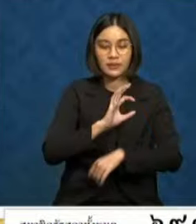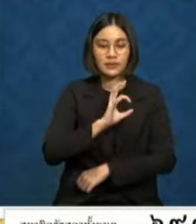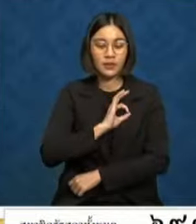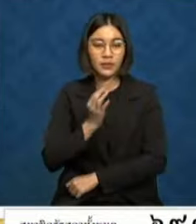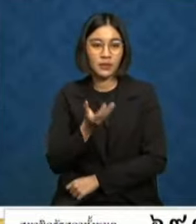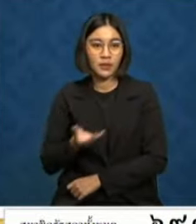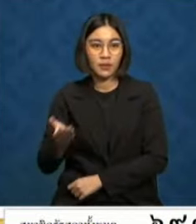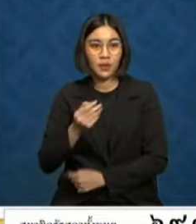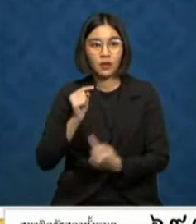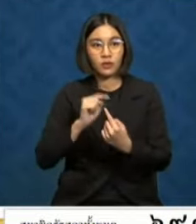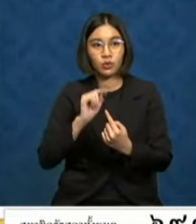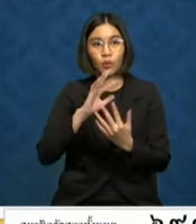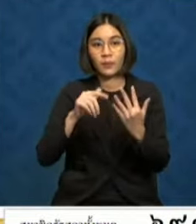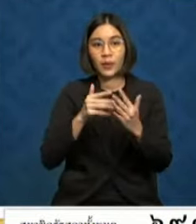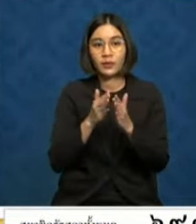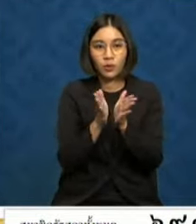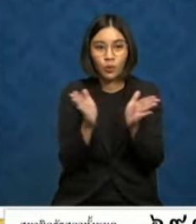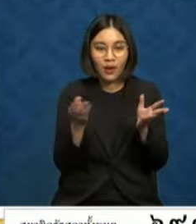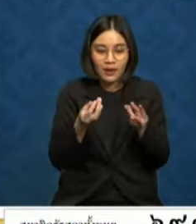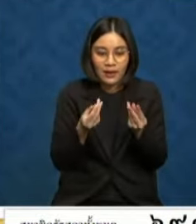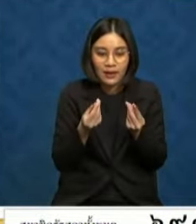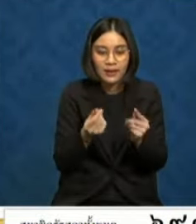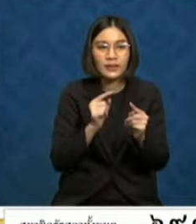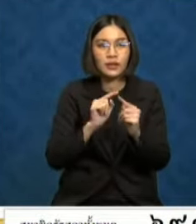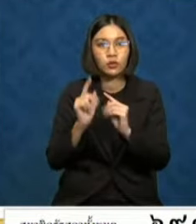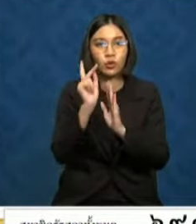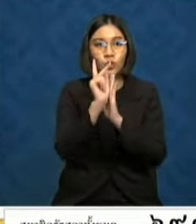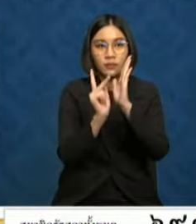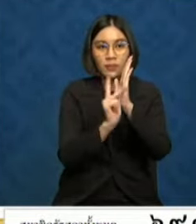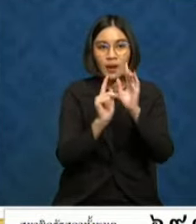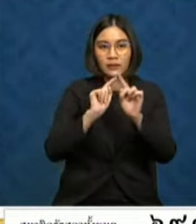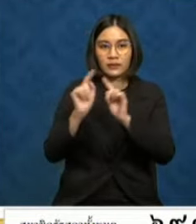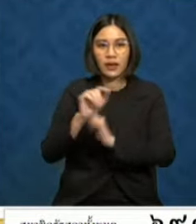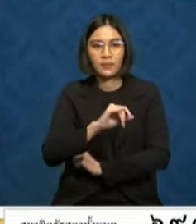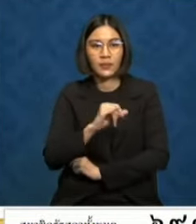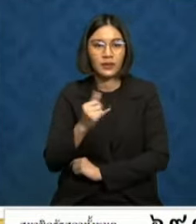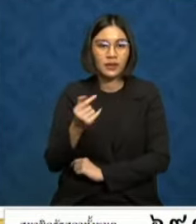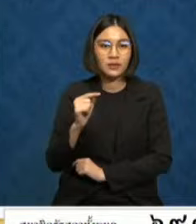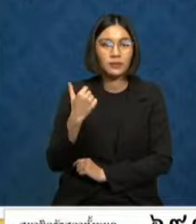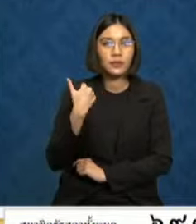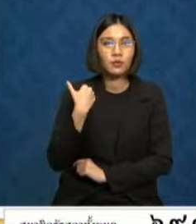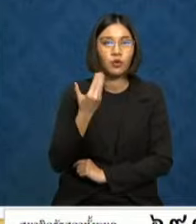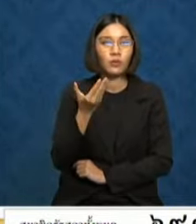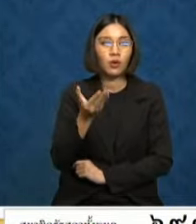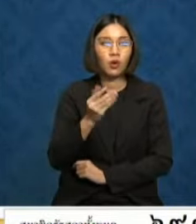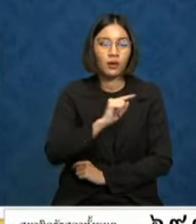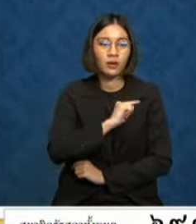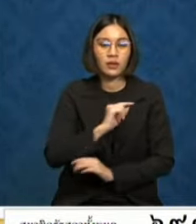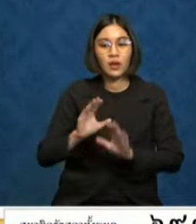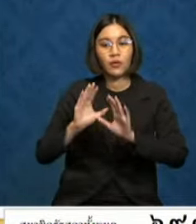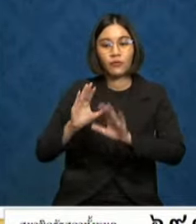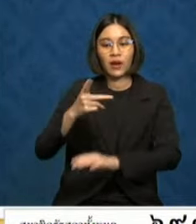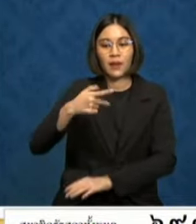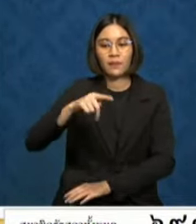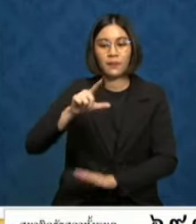านในกรอบกว้างๆส่วนรายละเอียดหรือข้อกฎหมายที่อาจมีขึ้นผมจะขออนุญาตมอบให้ท่านปลัดกระทรวงแล้วก็